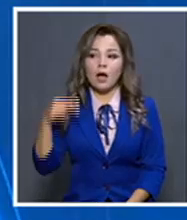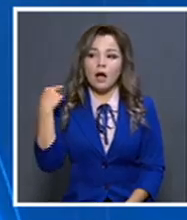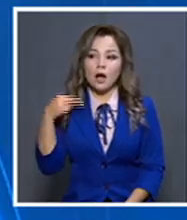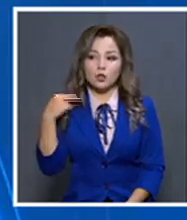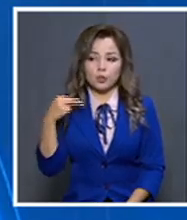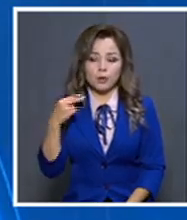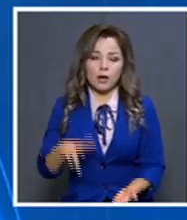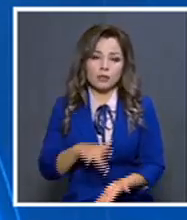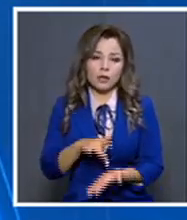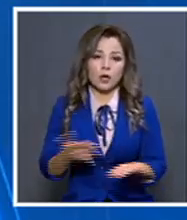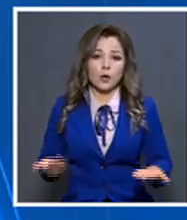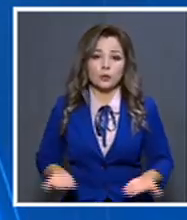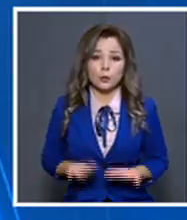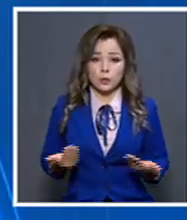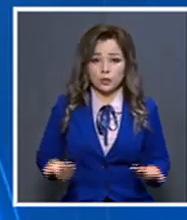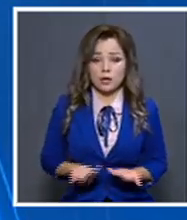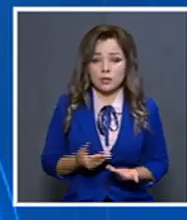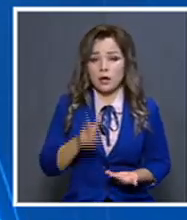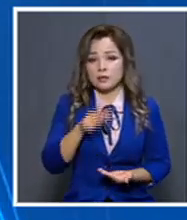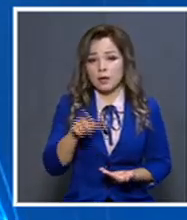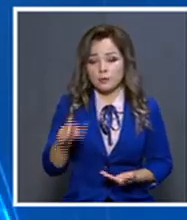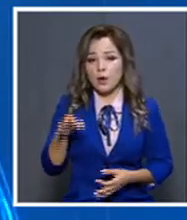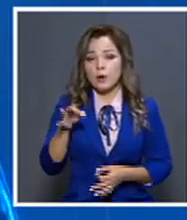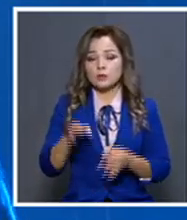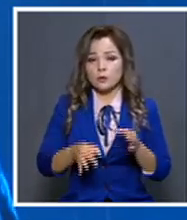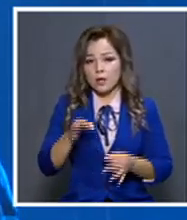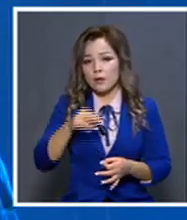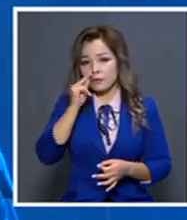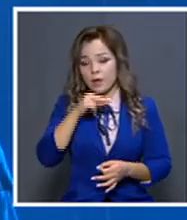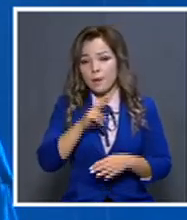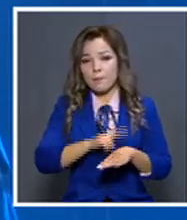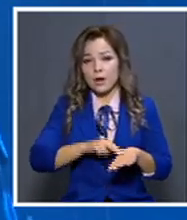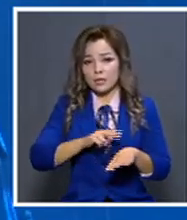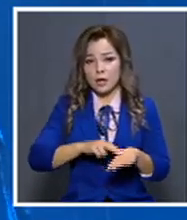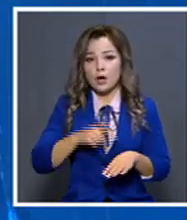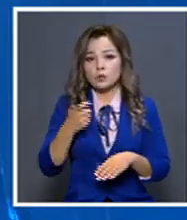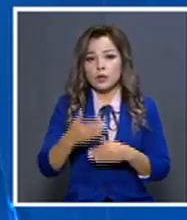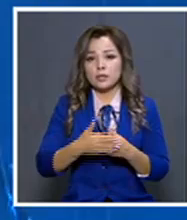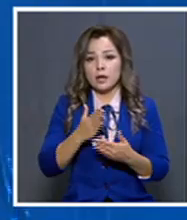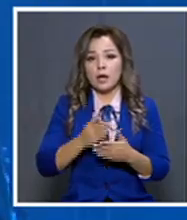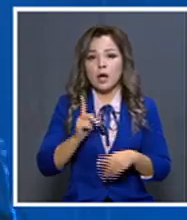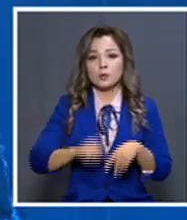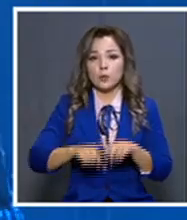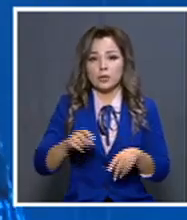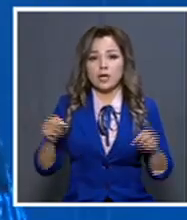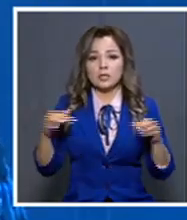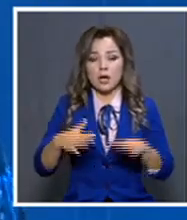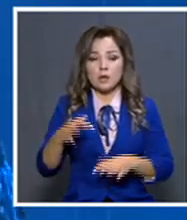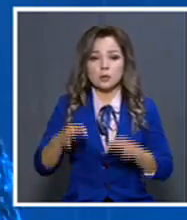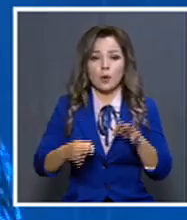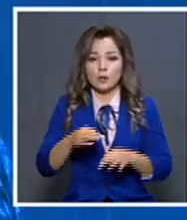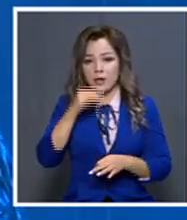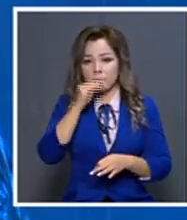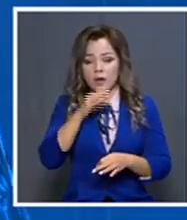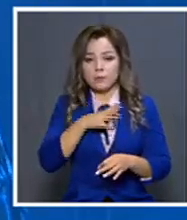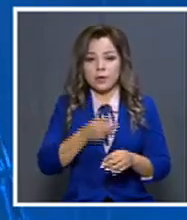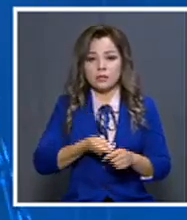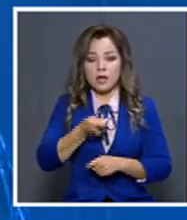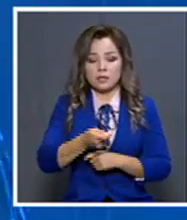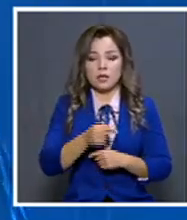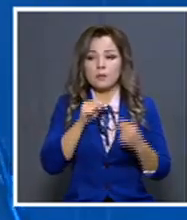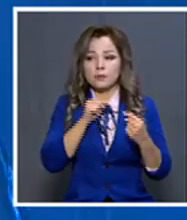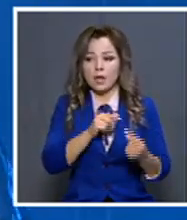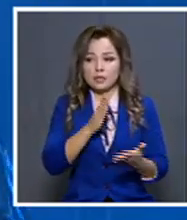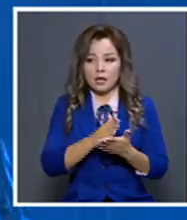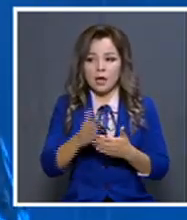Ақтөбеде қала тұрғынын азаптағандар үшін сотталған полицейлердің 100-ден аса туысы жиналып, сот үкіміне наразылық білдірді. Олар жақындарымыз